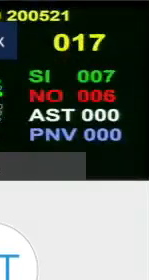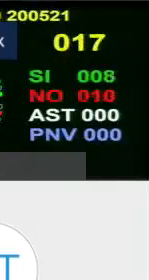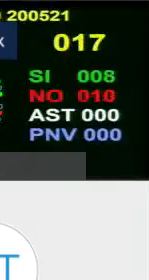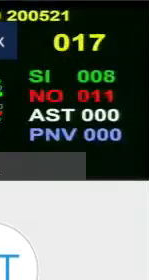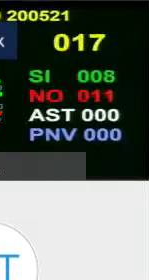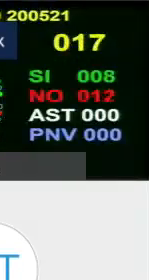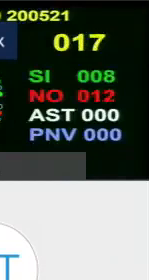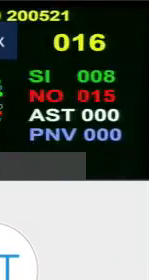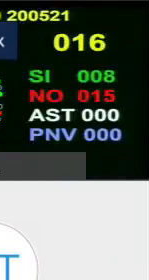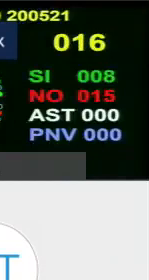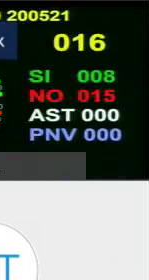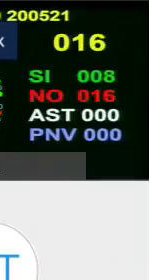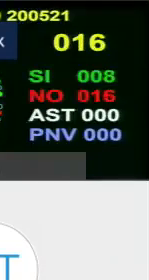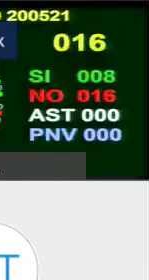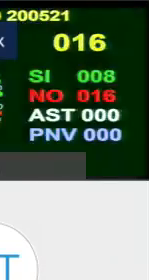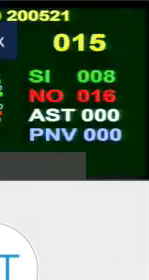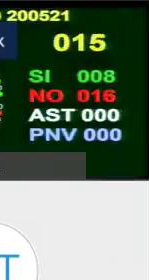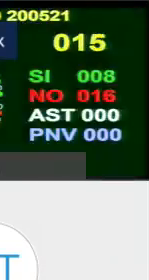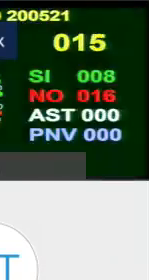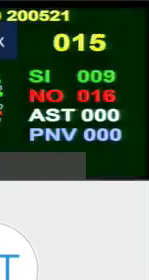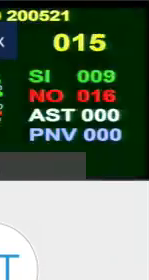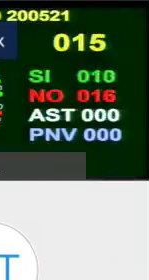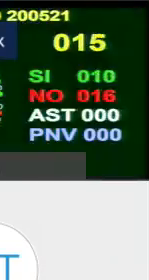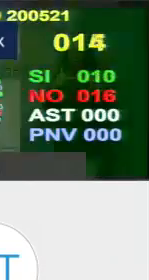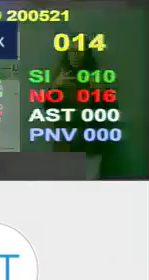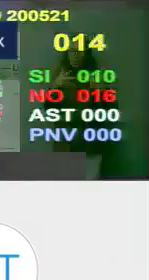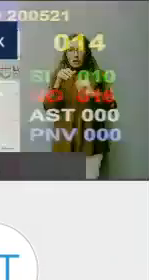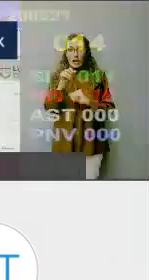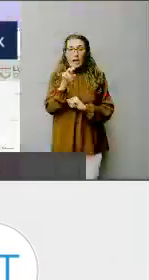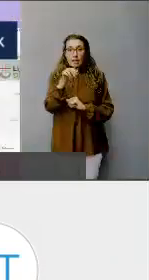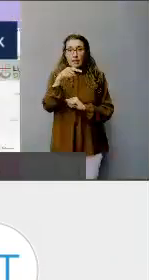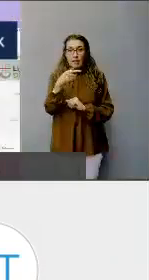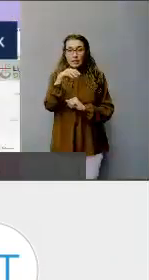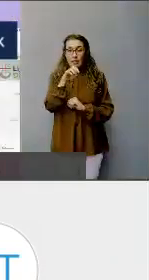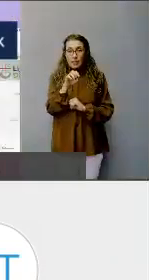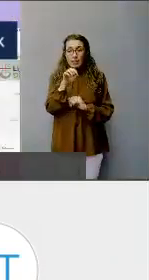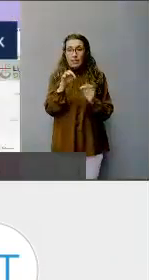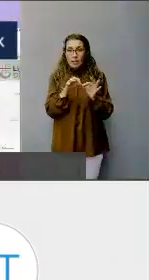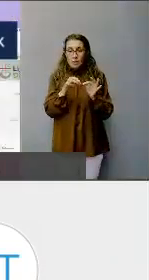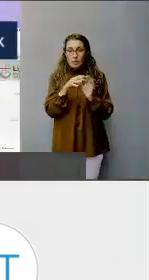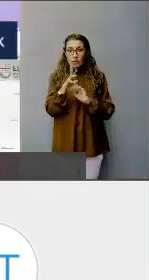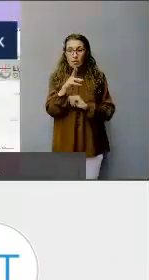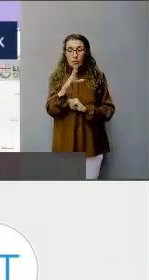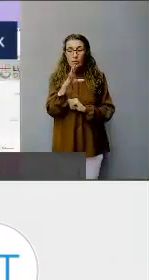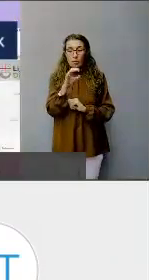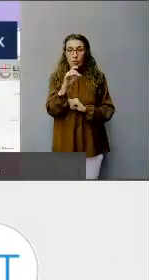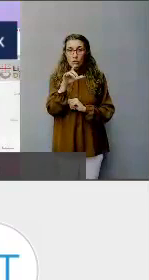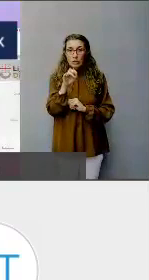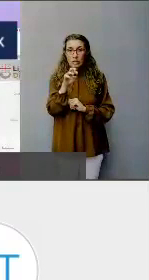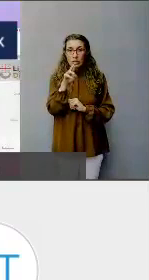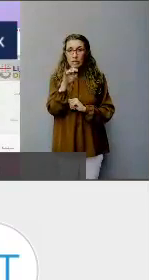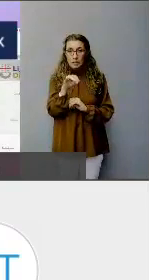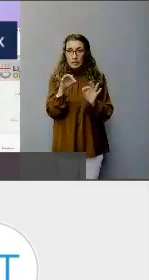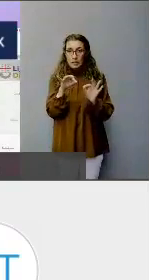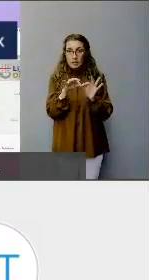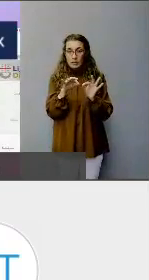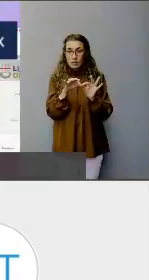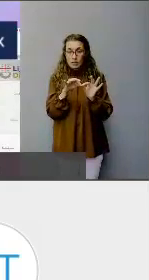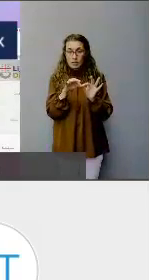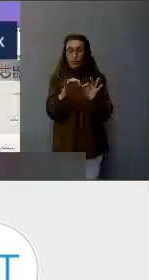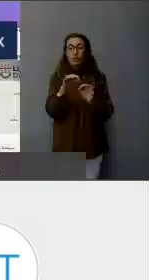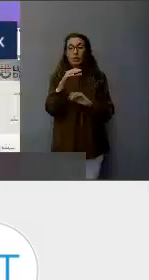numero 3 da remoto sul numero 3 consigliera venienti vorrei che vuole consigliera bruccoleri favorevole